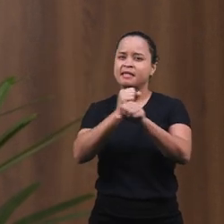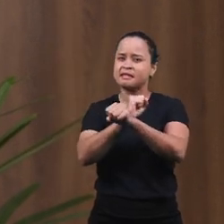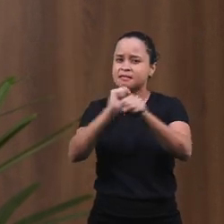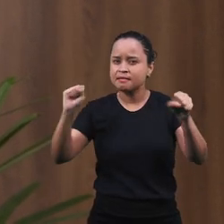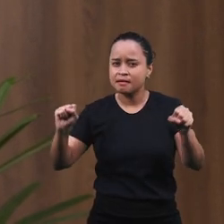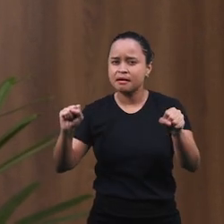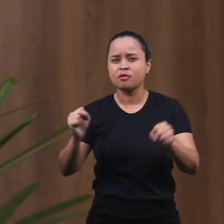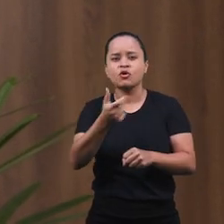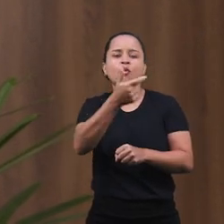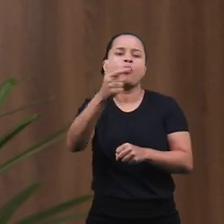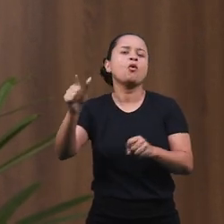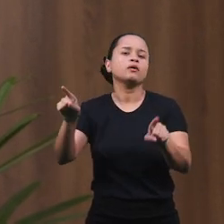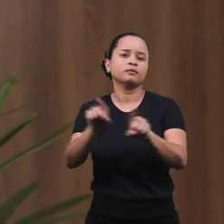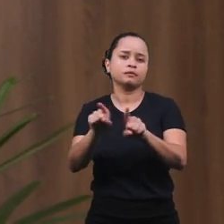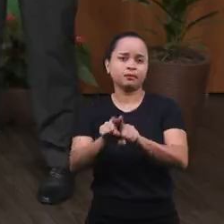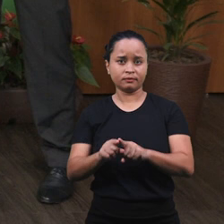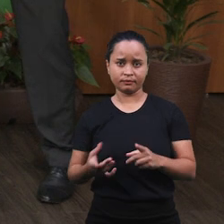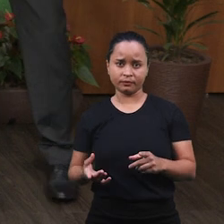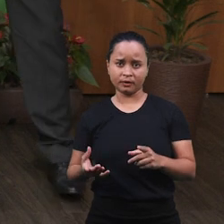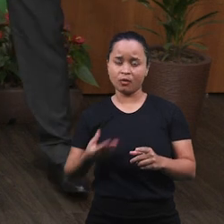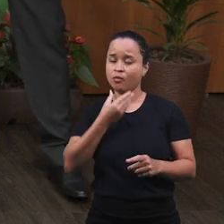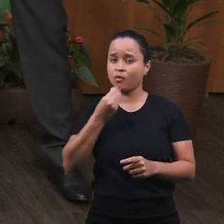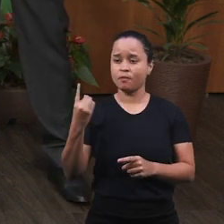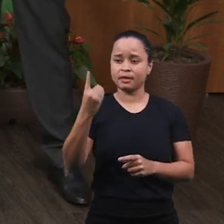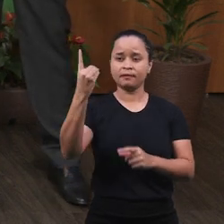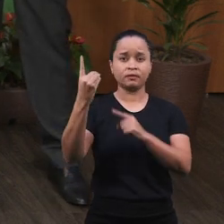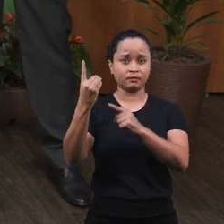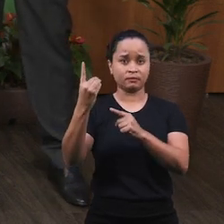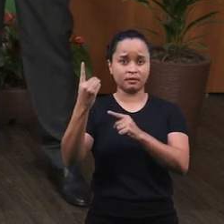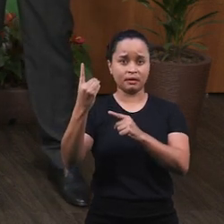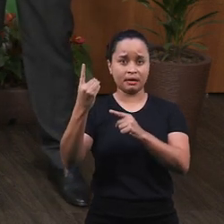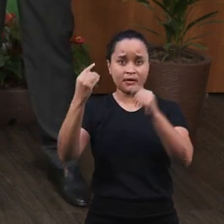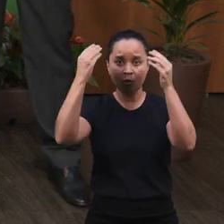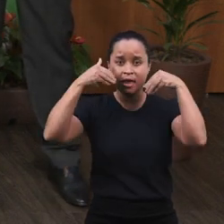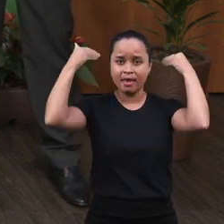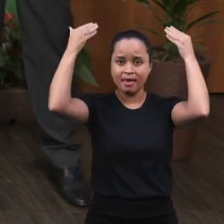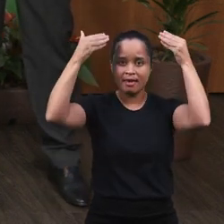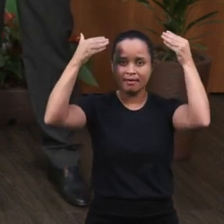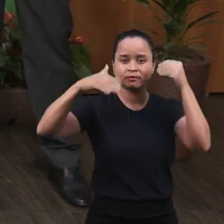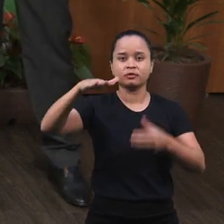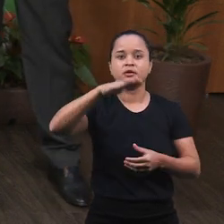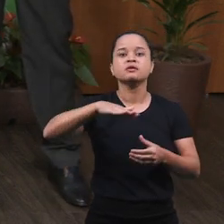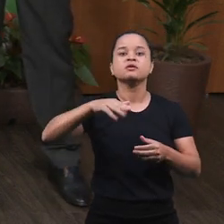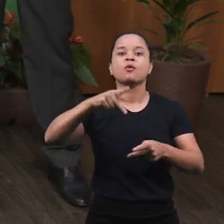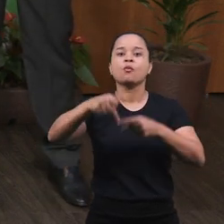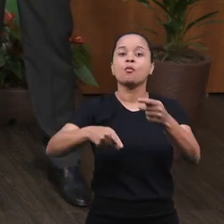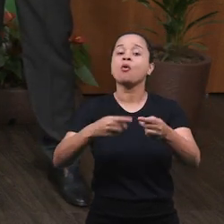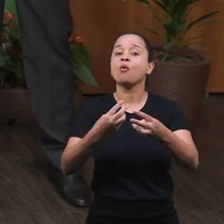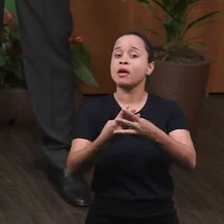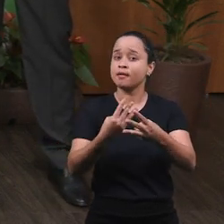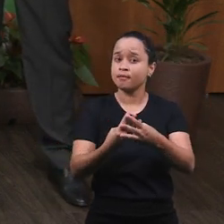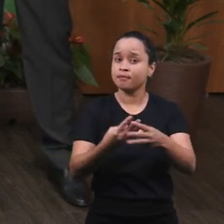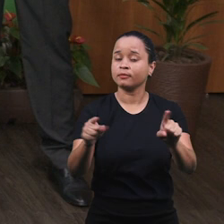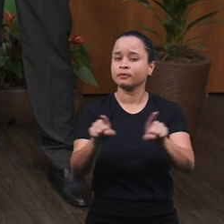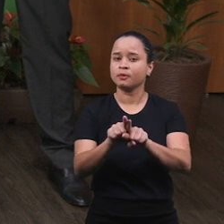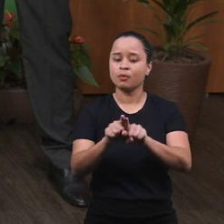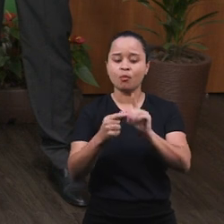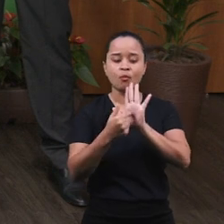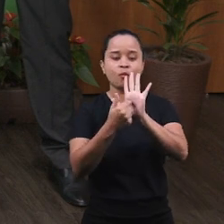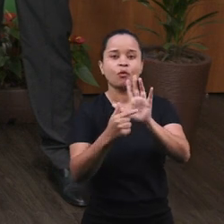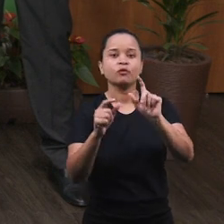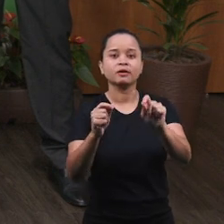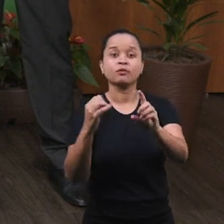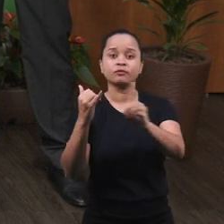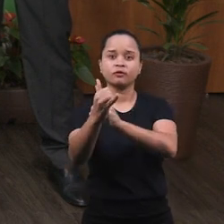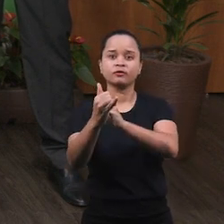le long des dernières semaines. David, qui a été roi sur Israël, pointe prophétiquement